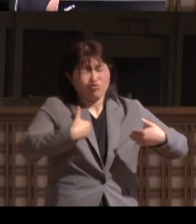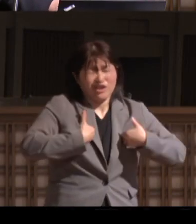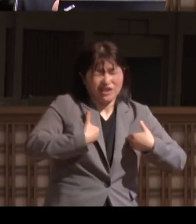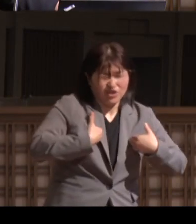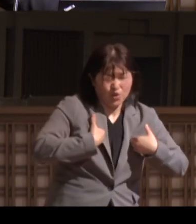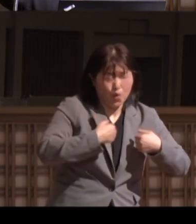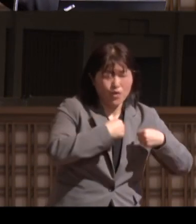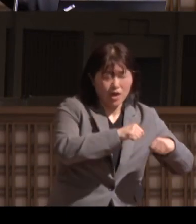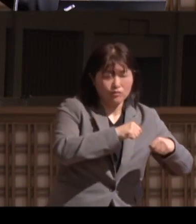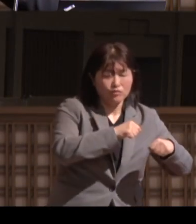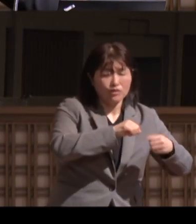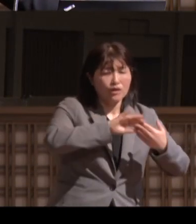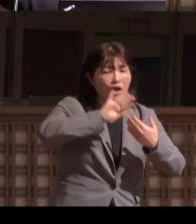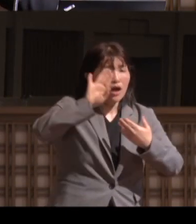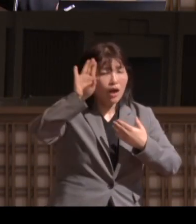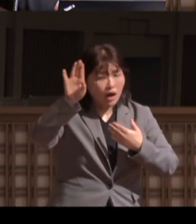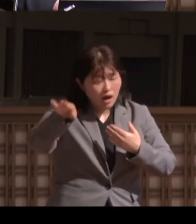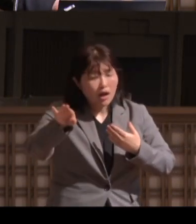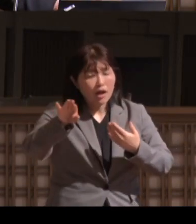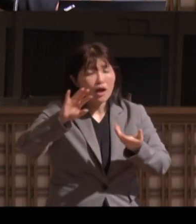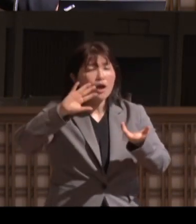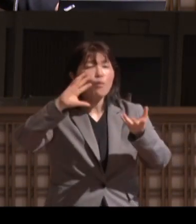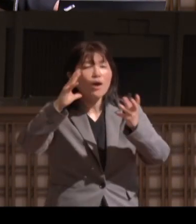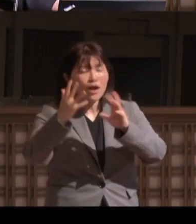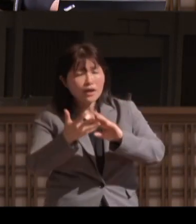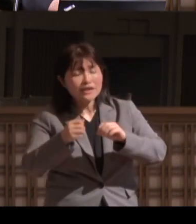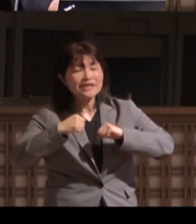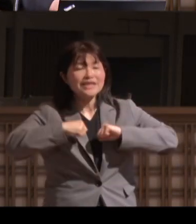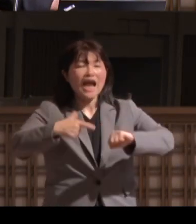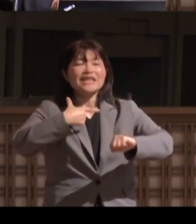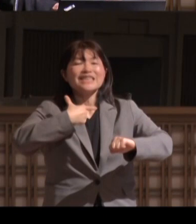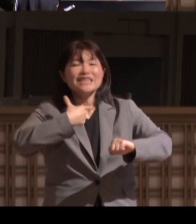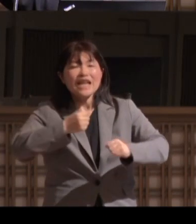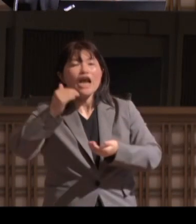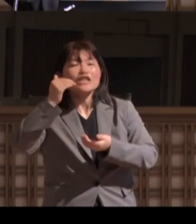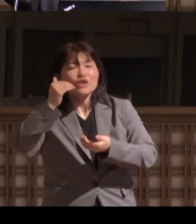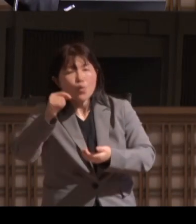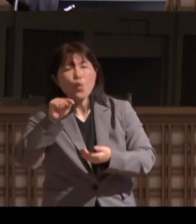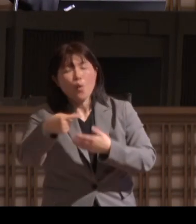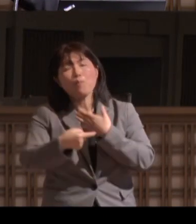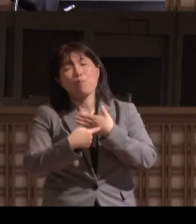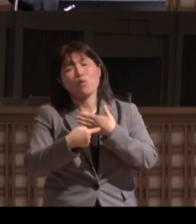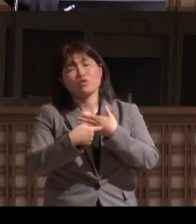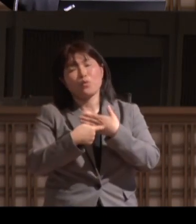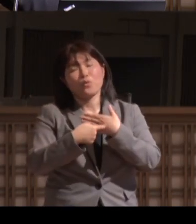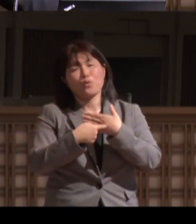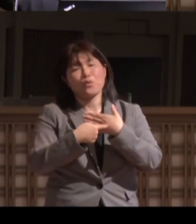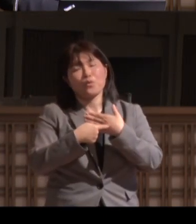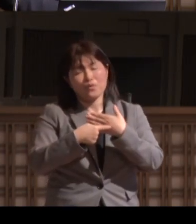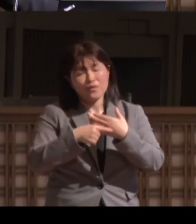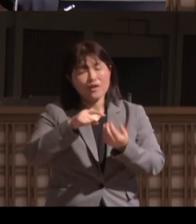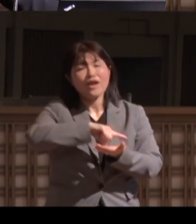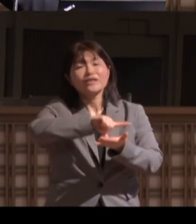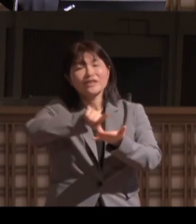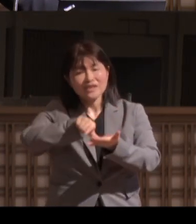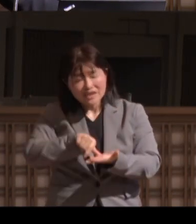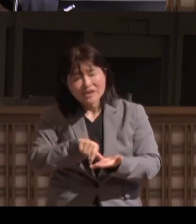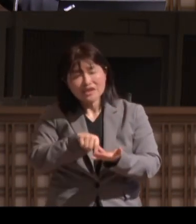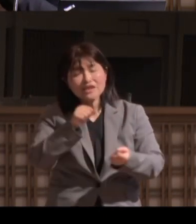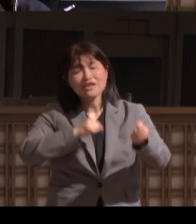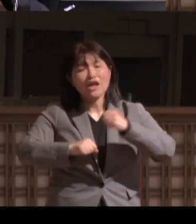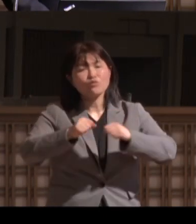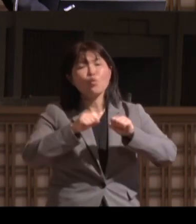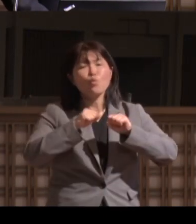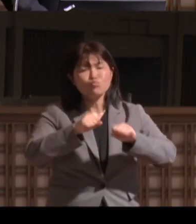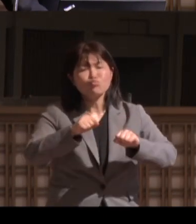れていたものがま今後はですね途中で申し上げたようにやりたいことをポイントにえ地域を動かされると